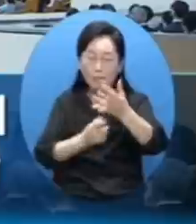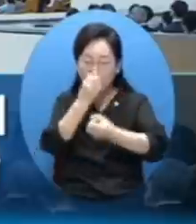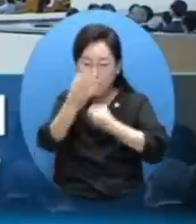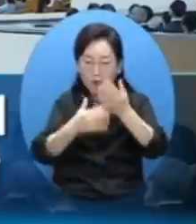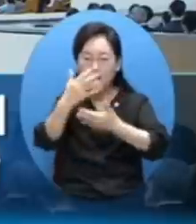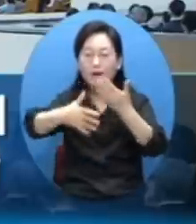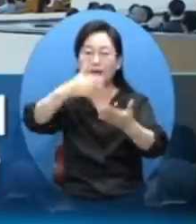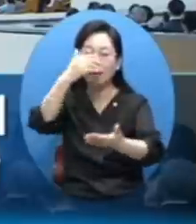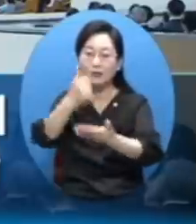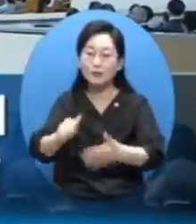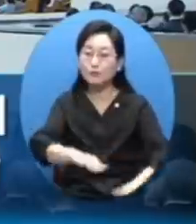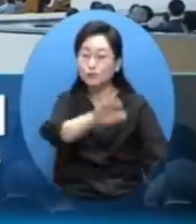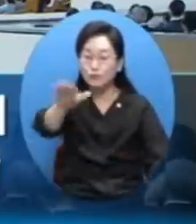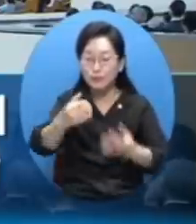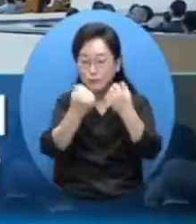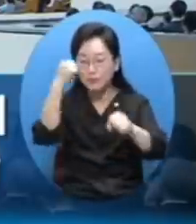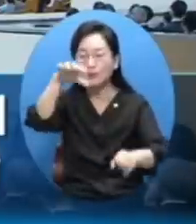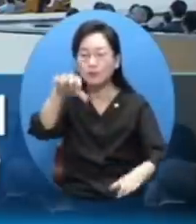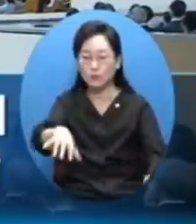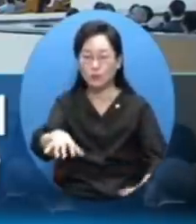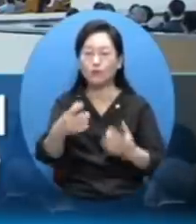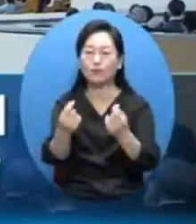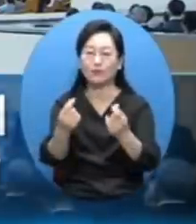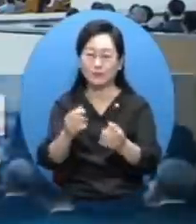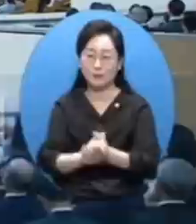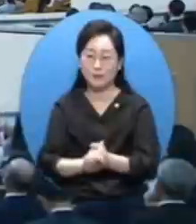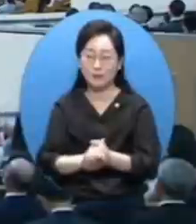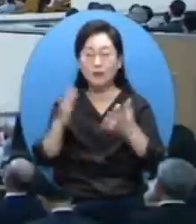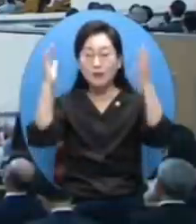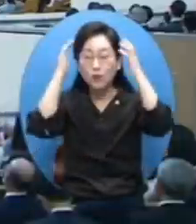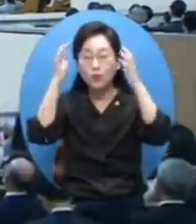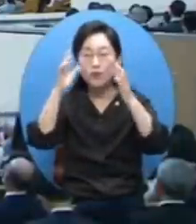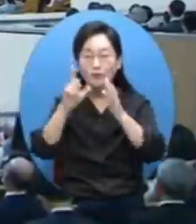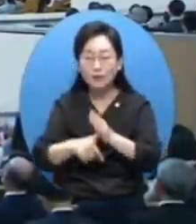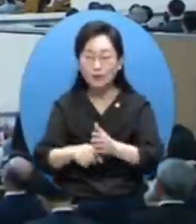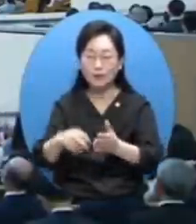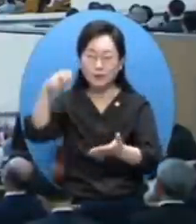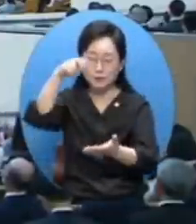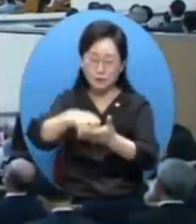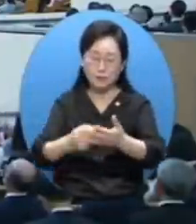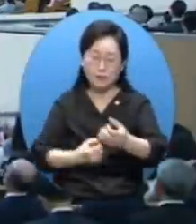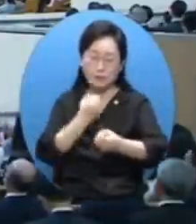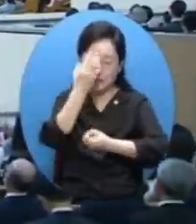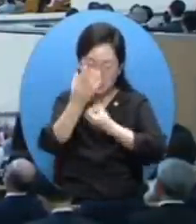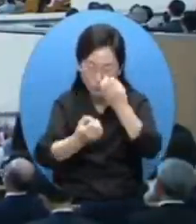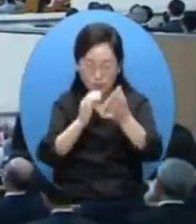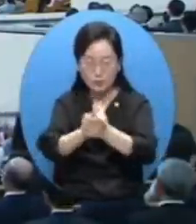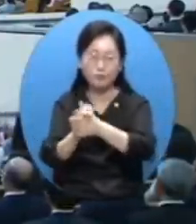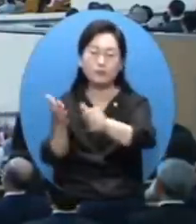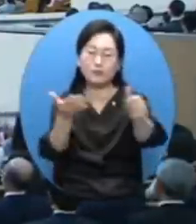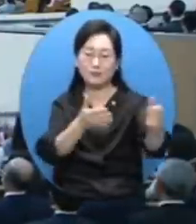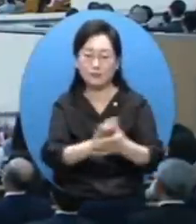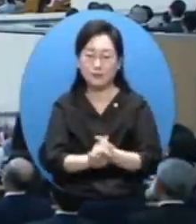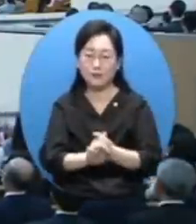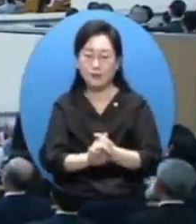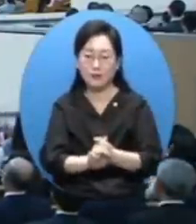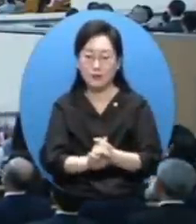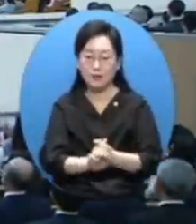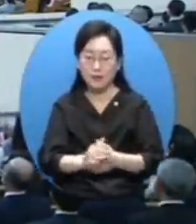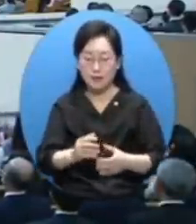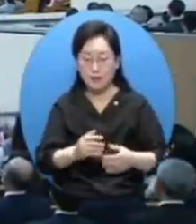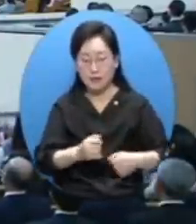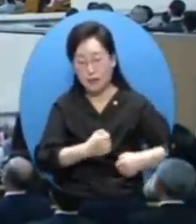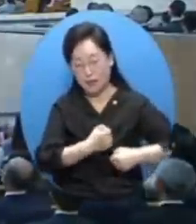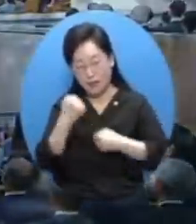하나님은 우리의 피난처시로다 고난의 때에 주님께 엎드려 마음을 토하며 기도해야 되는 것입니다 절대로 기도를